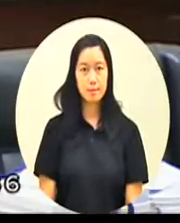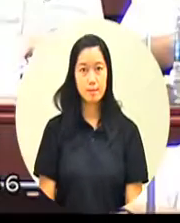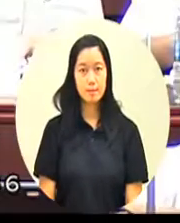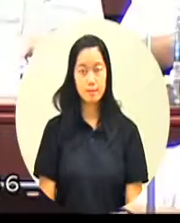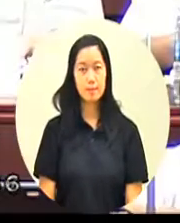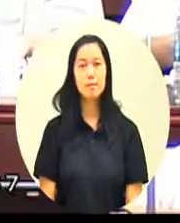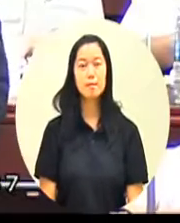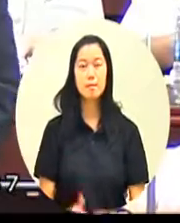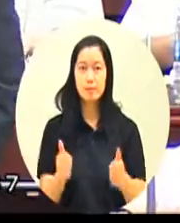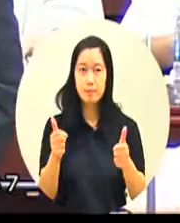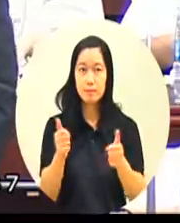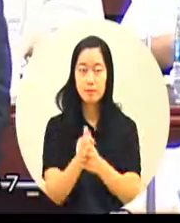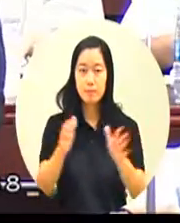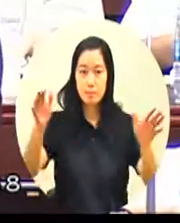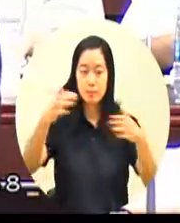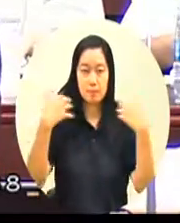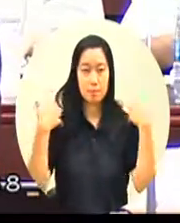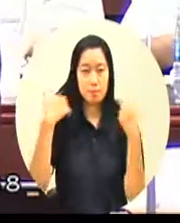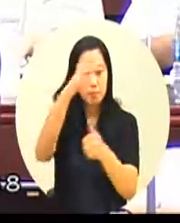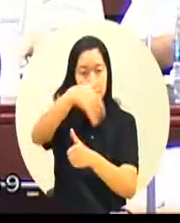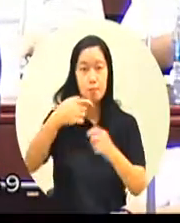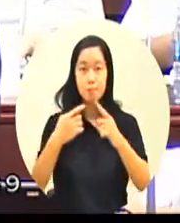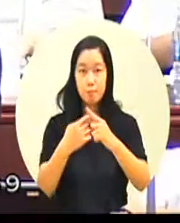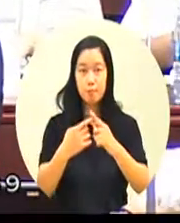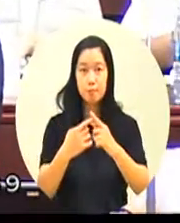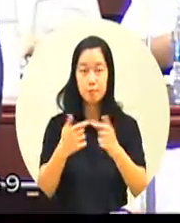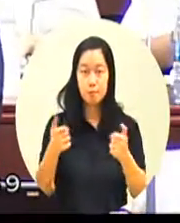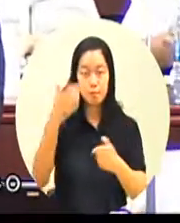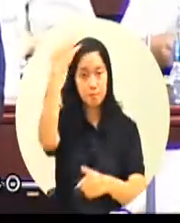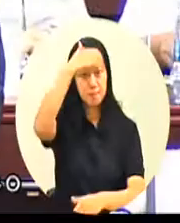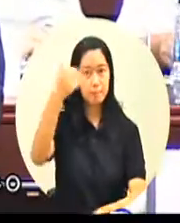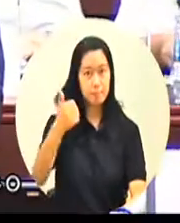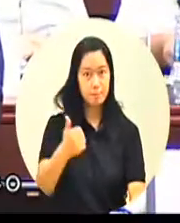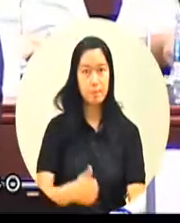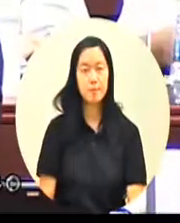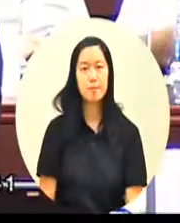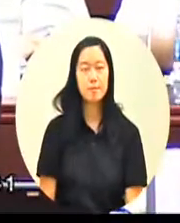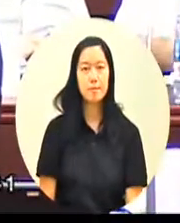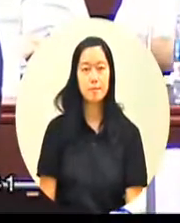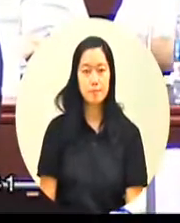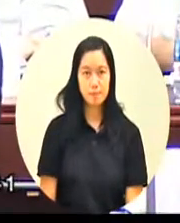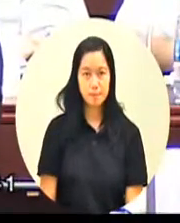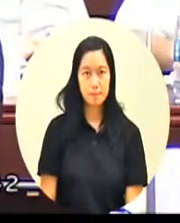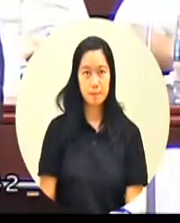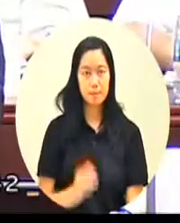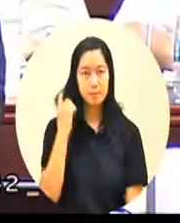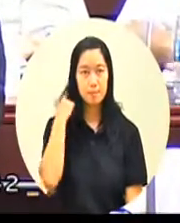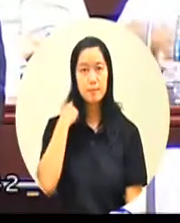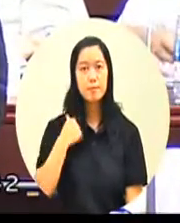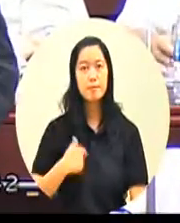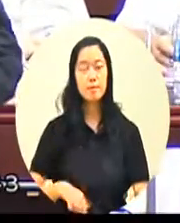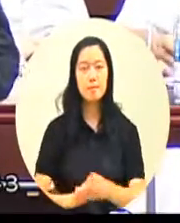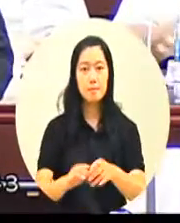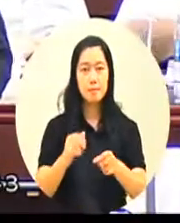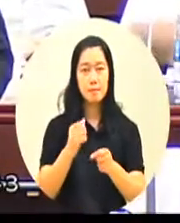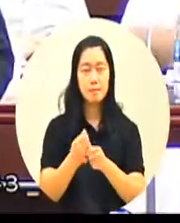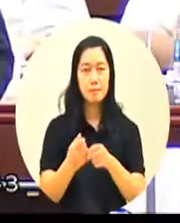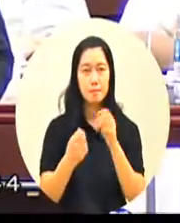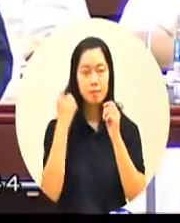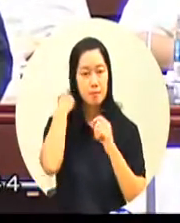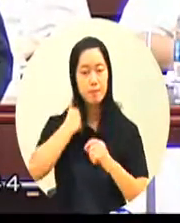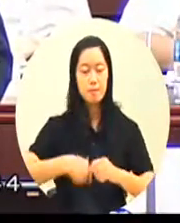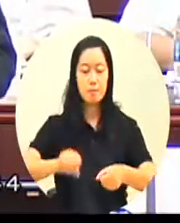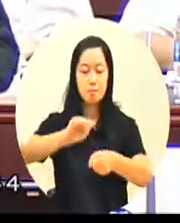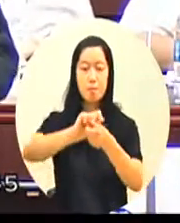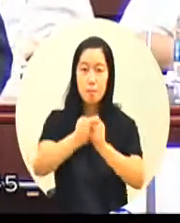好，谢谢召集人还有谢谢郑议员。我想加一点税人民的感